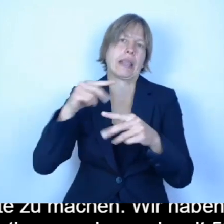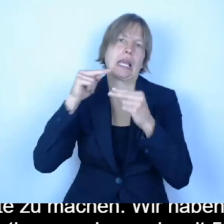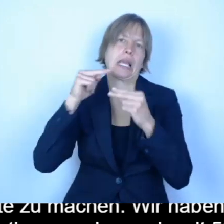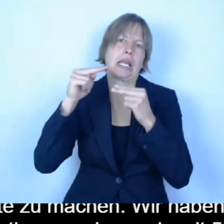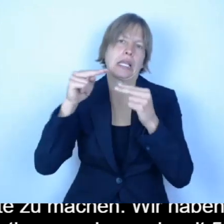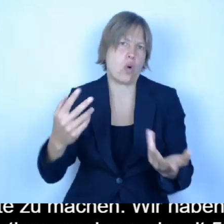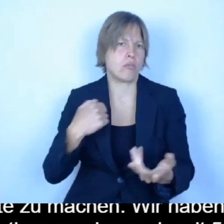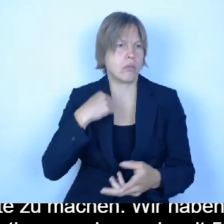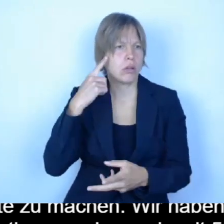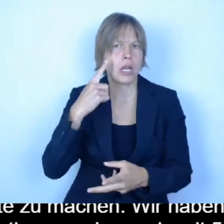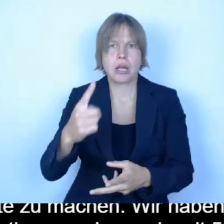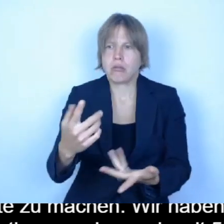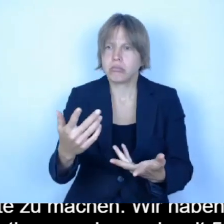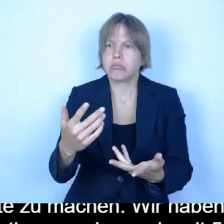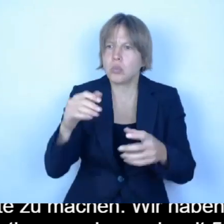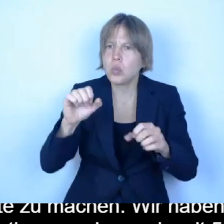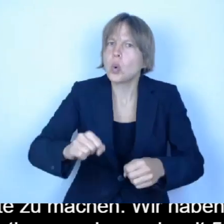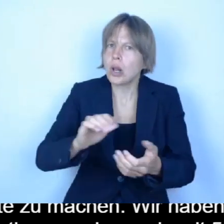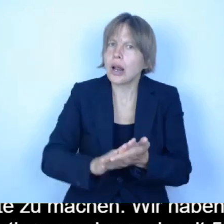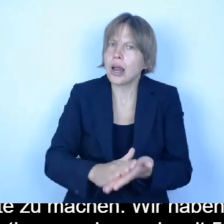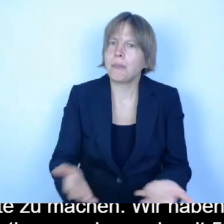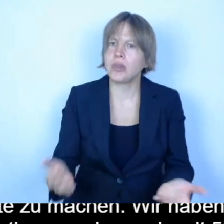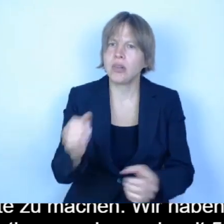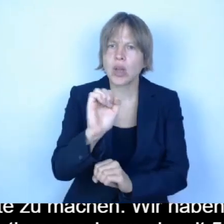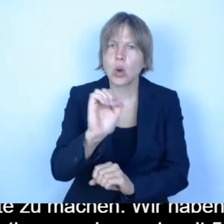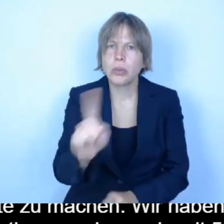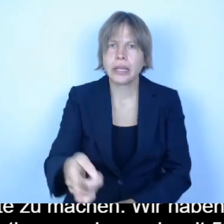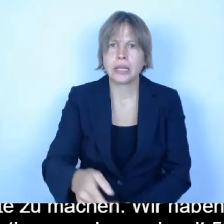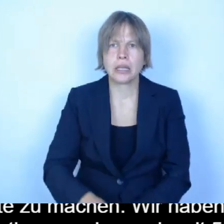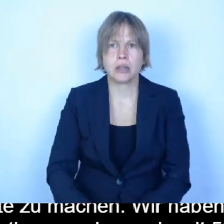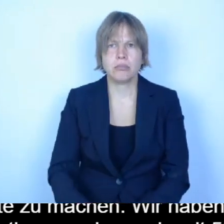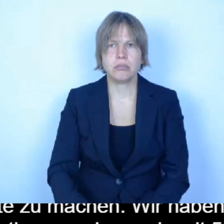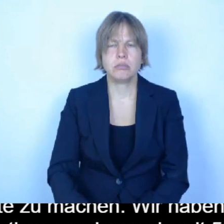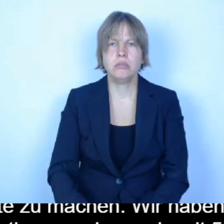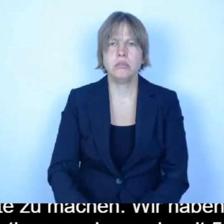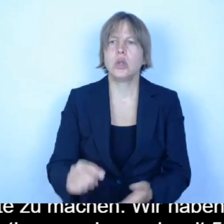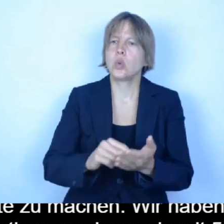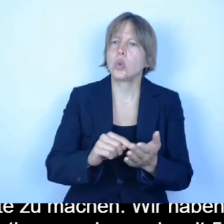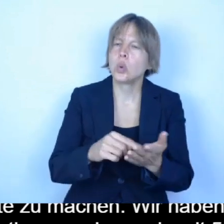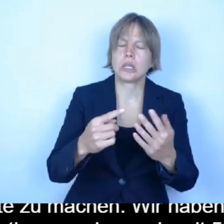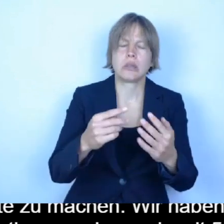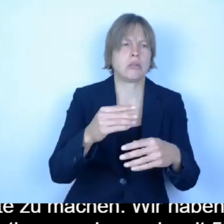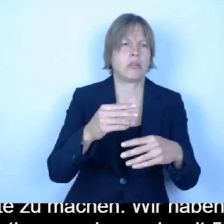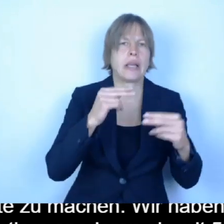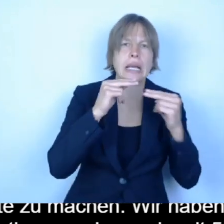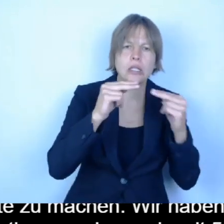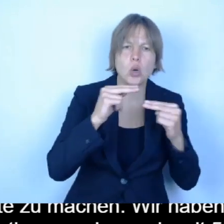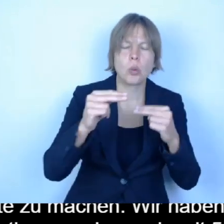und Kultur deutlich kürzer sind als jetzt in einem anderen Bereich. Und das Letzte noch.